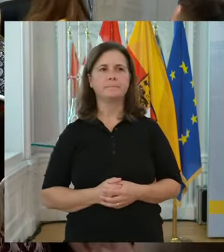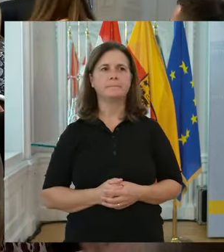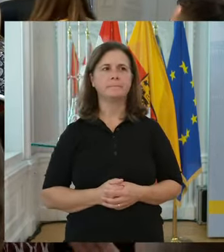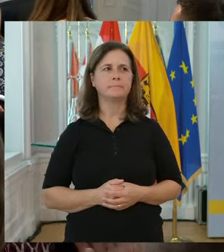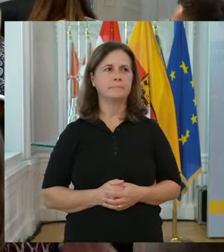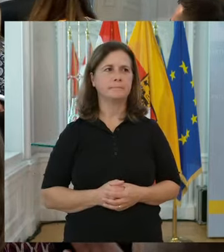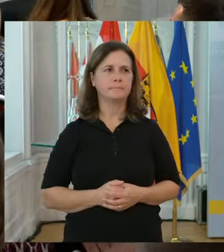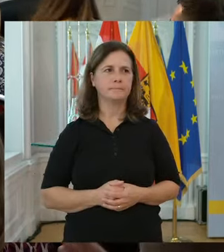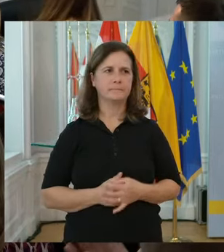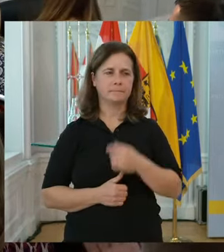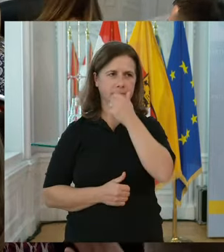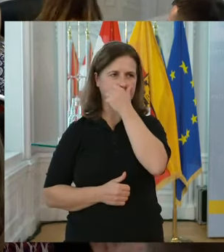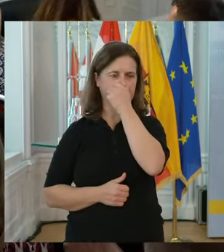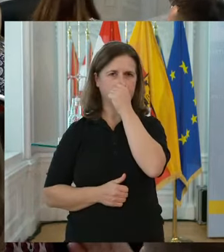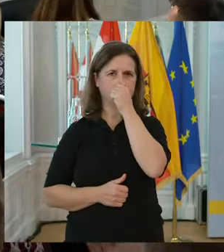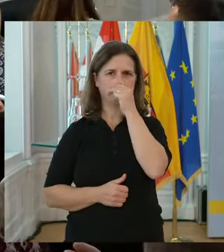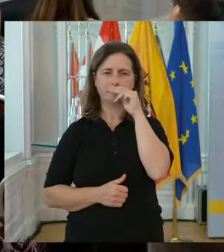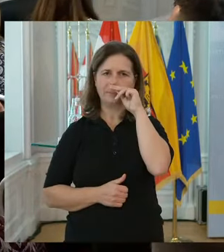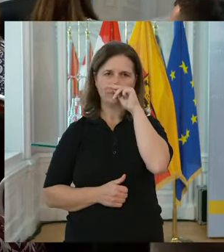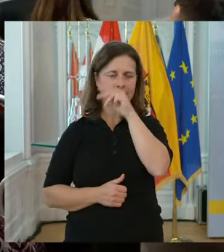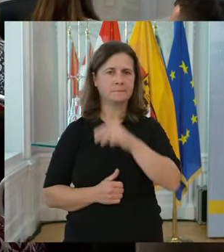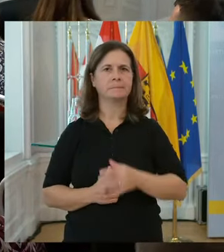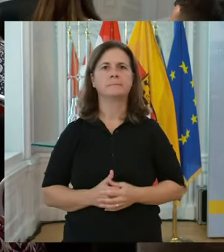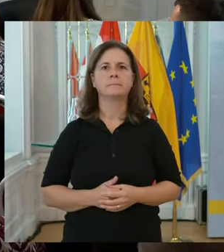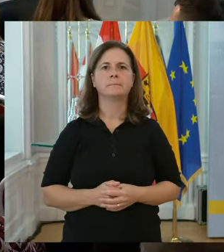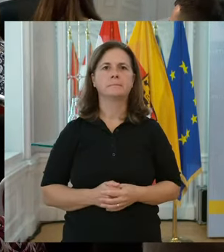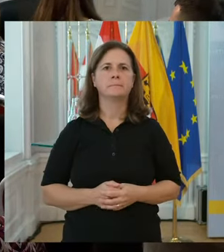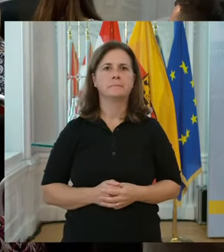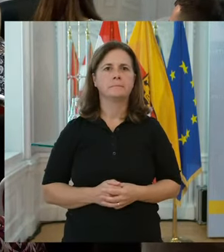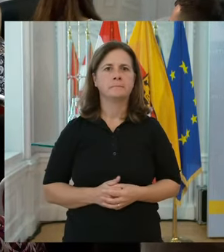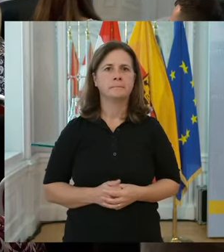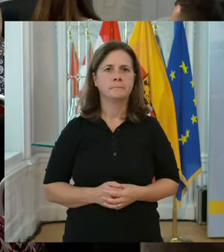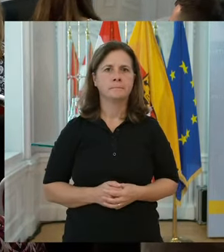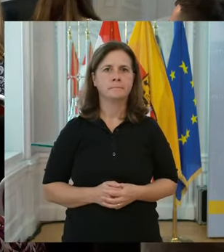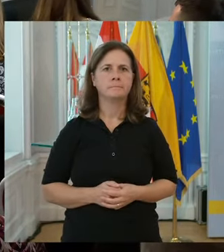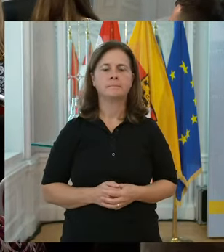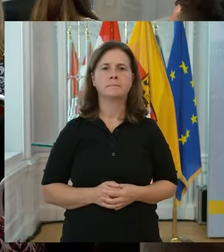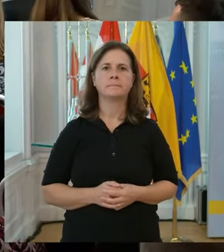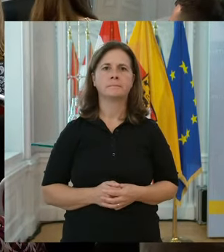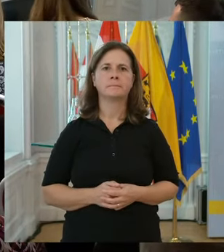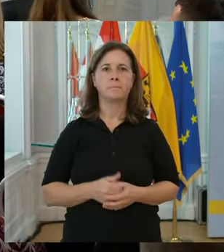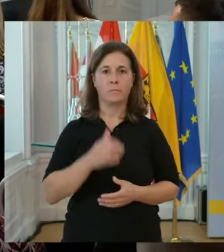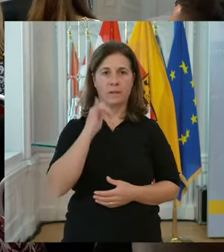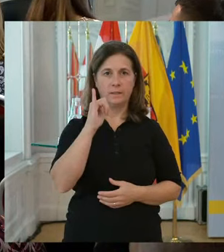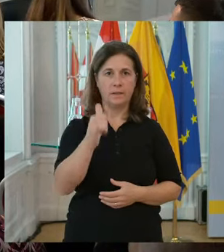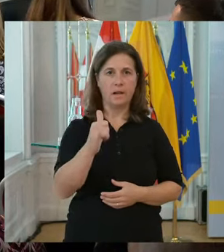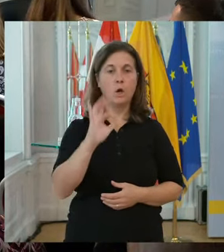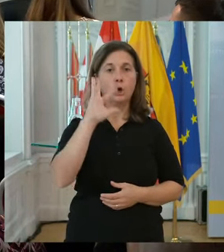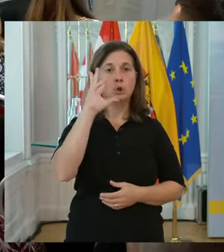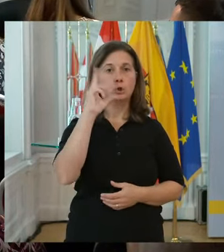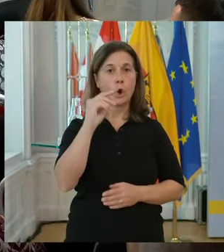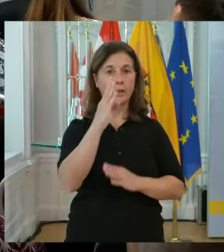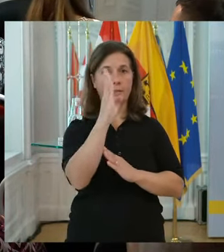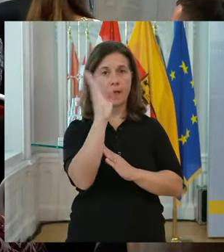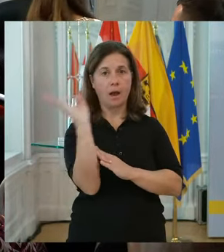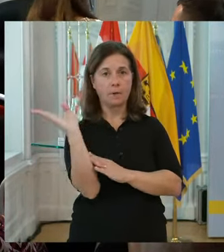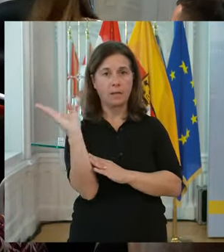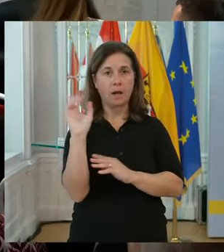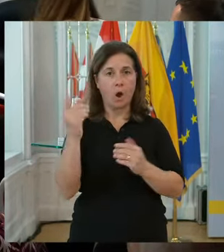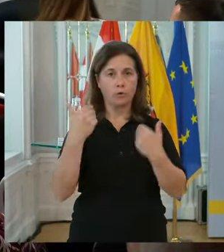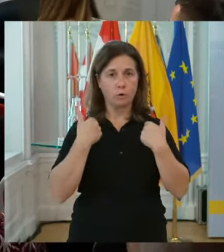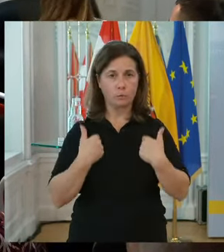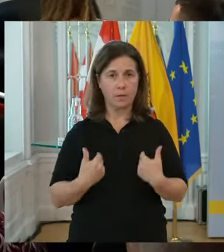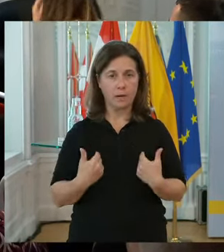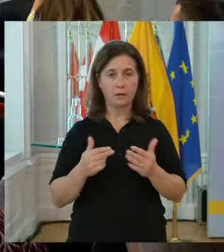Ja, Ja, einen schönen Nachmittag auch von